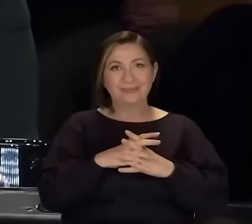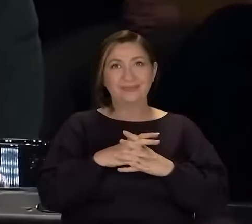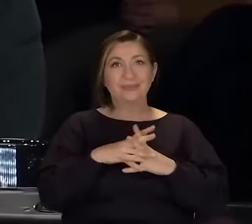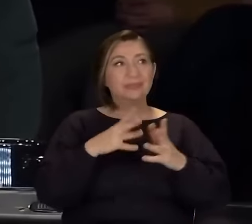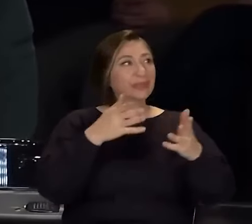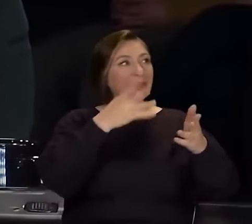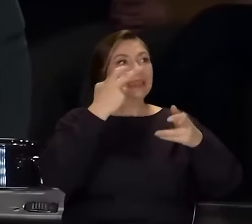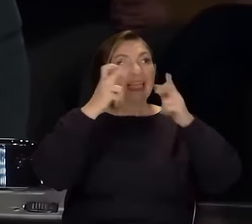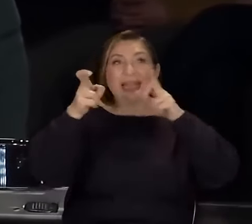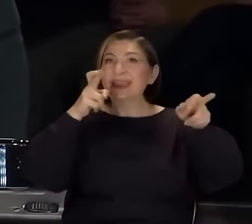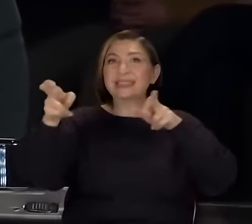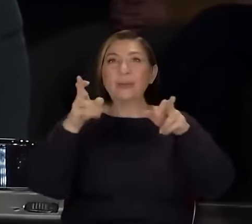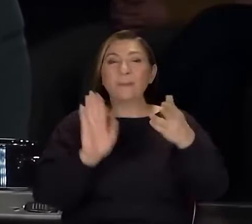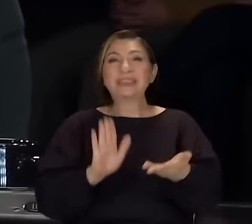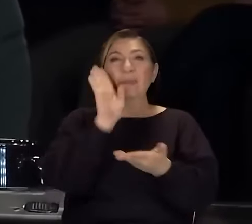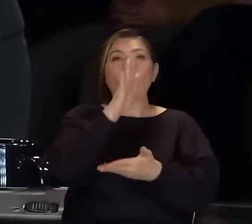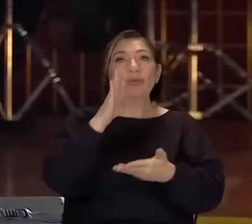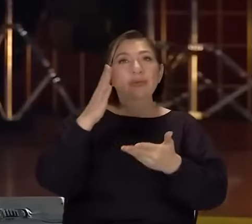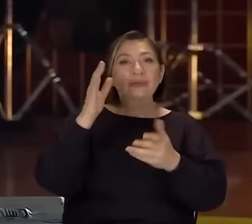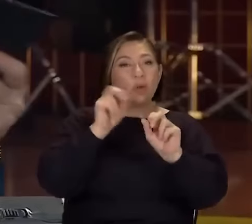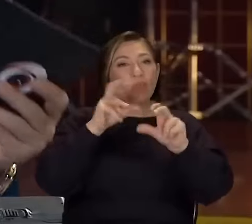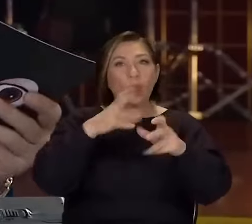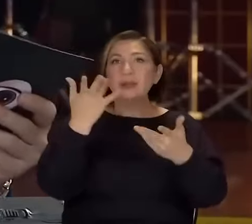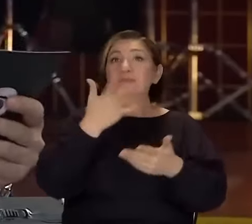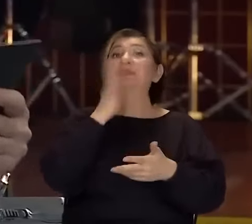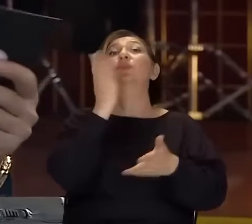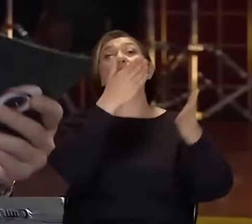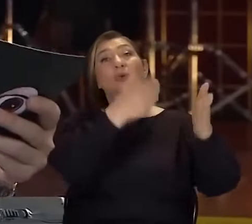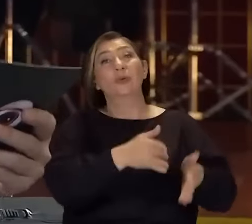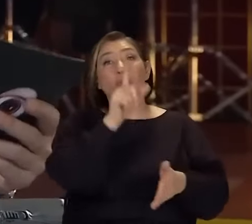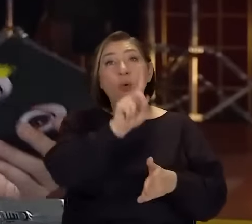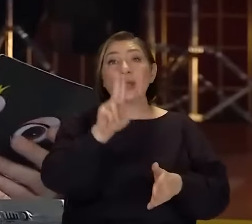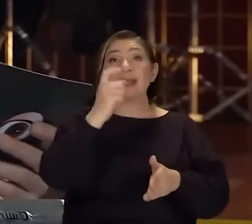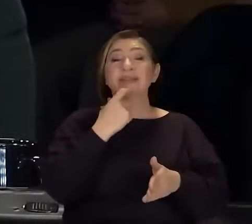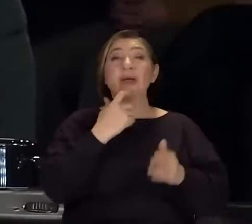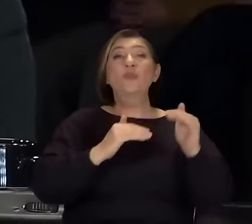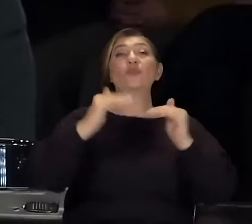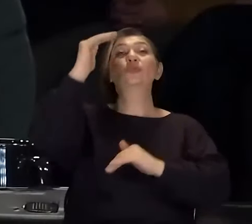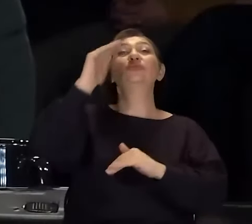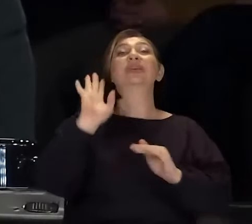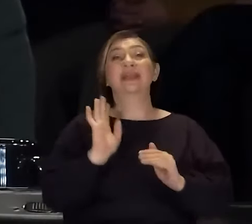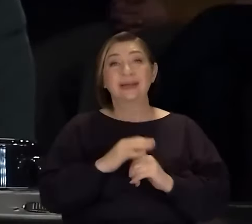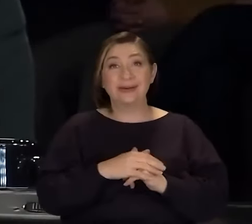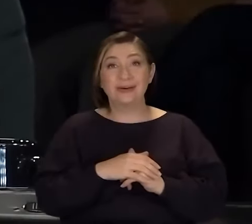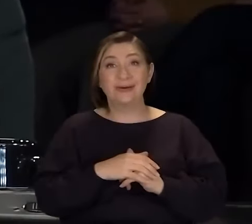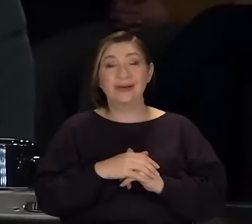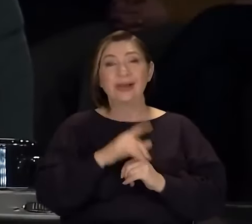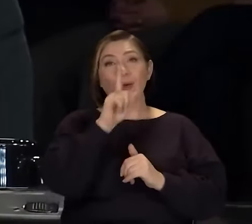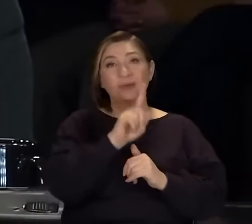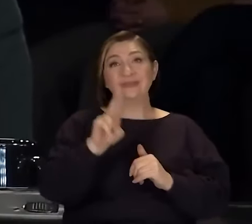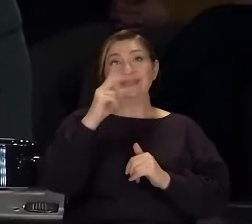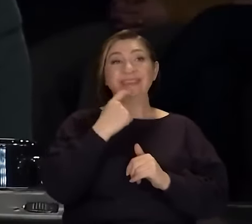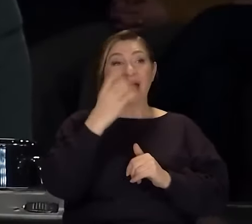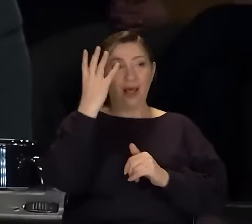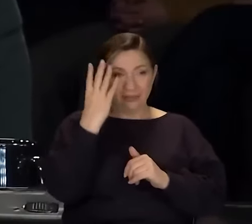el gerçekten de. alemi nasıl kandırdın oradaki basketbol koçunu falan filan? Onlar bilmiyor muydu senin 17 yaşında artık büyümeyeceğini? İşte 17